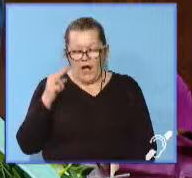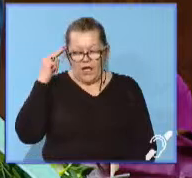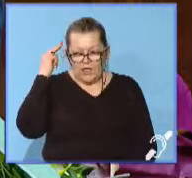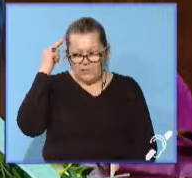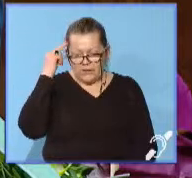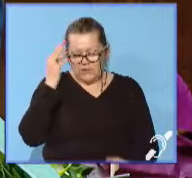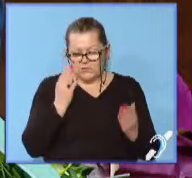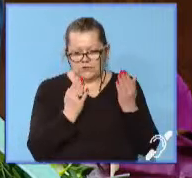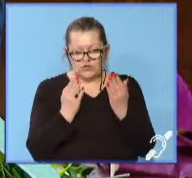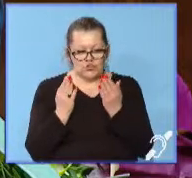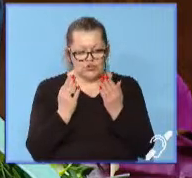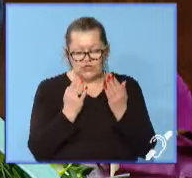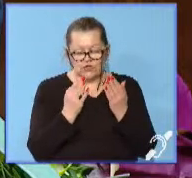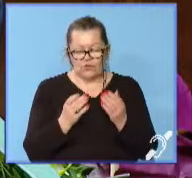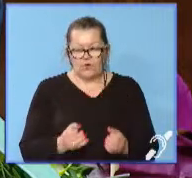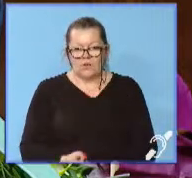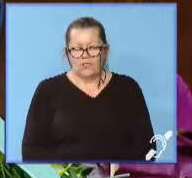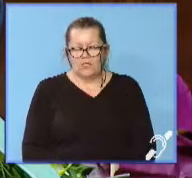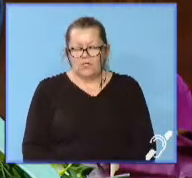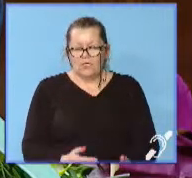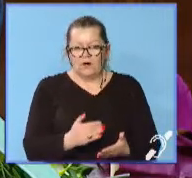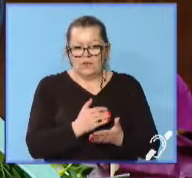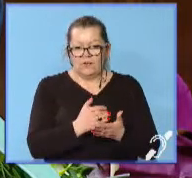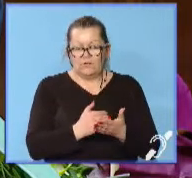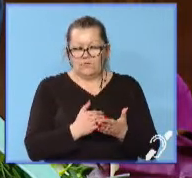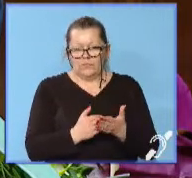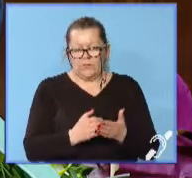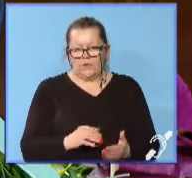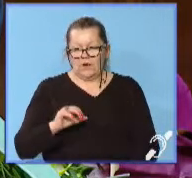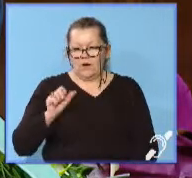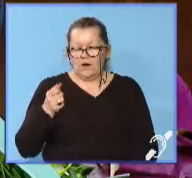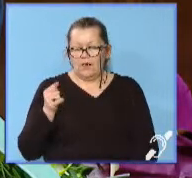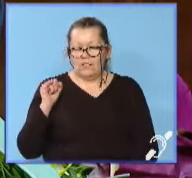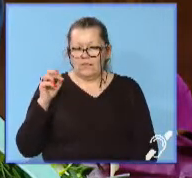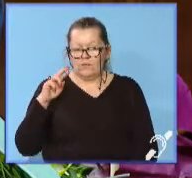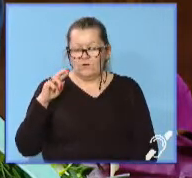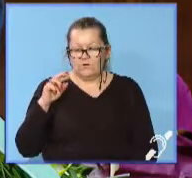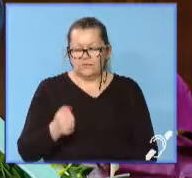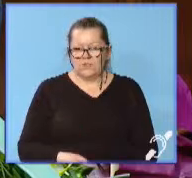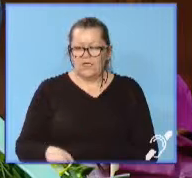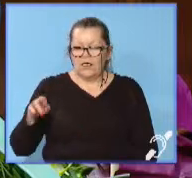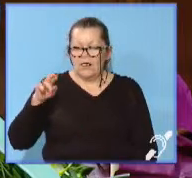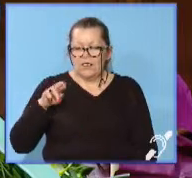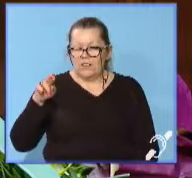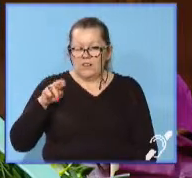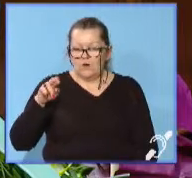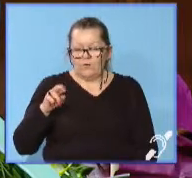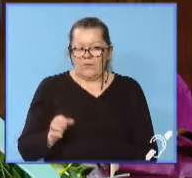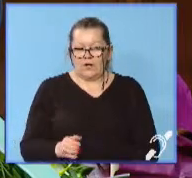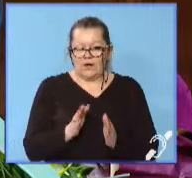specialiștilor în domeniu de programul editurii aius de a recupera autori și cărți de valoare din exil și din